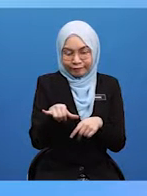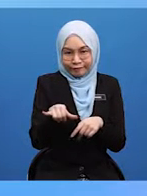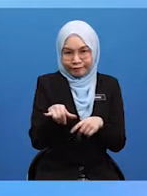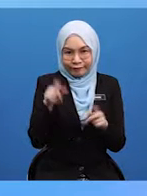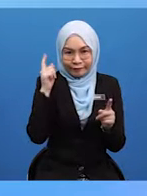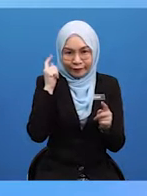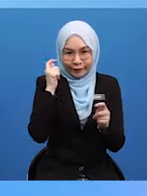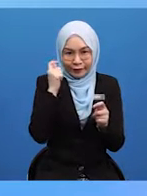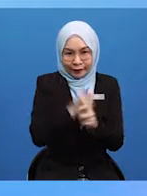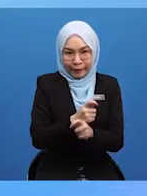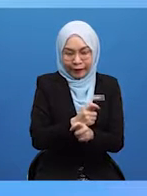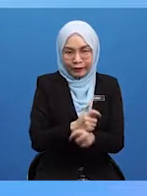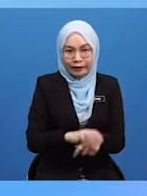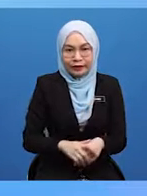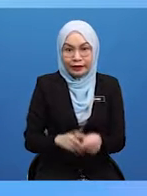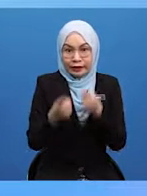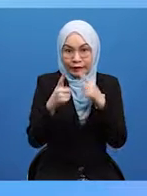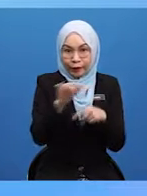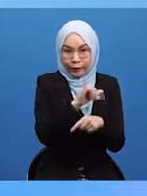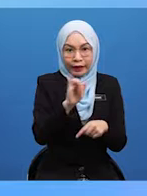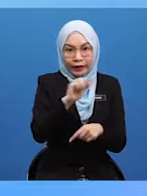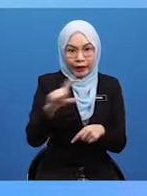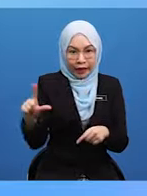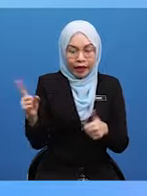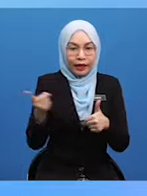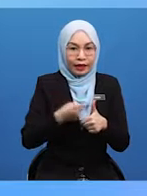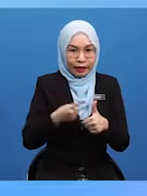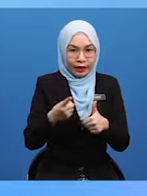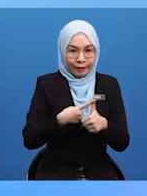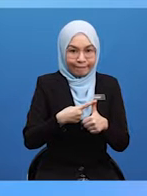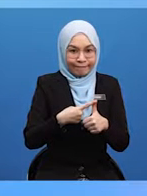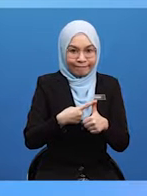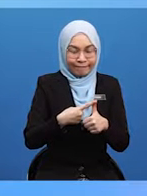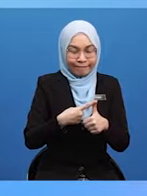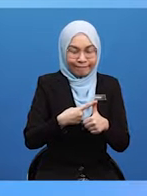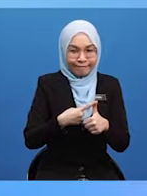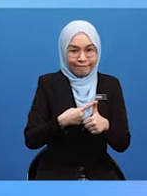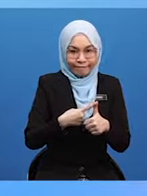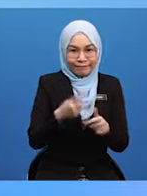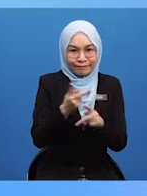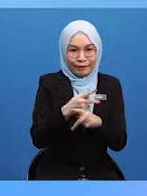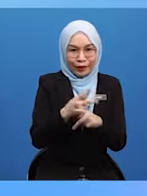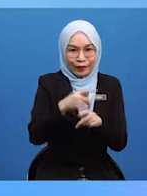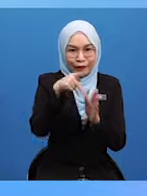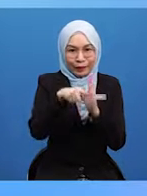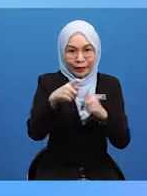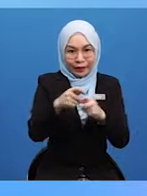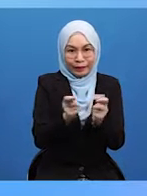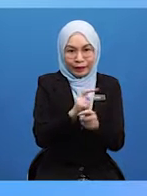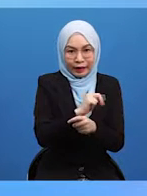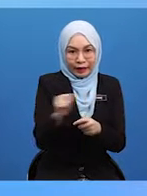sekali. Jawapannya ialah A. Pola pertempatan berjajar.